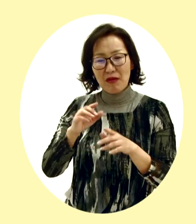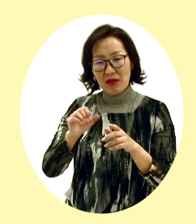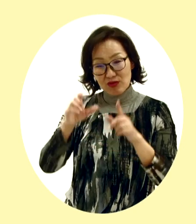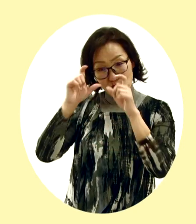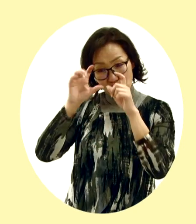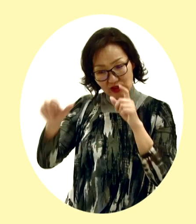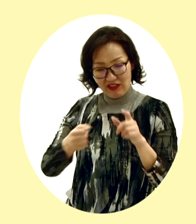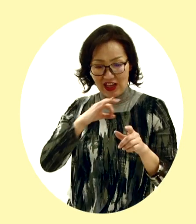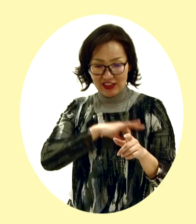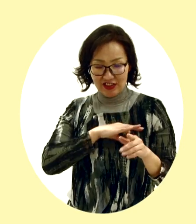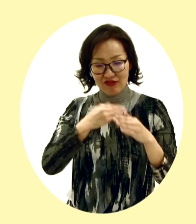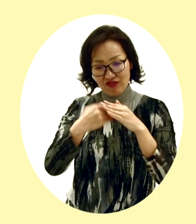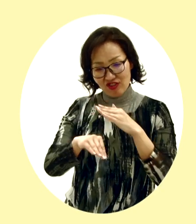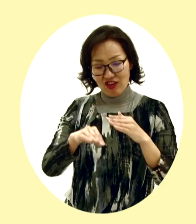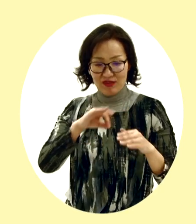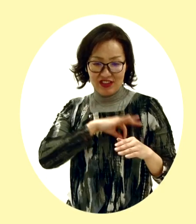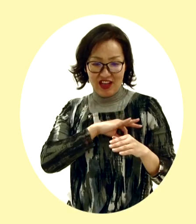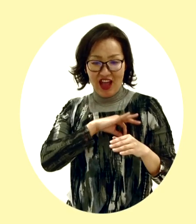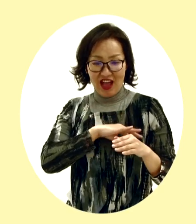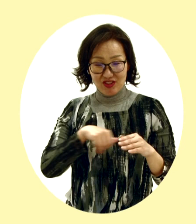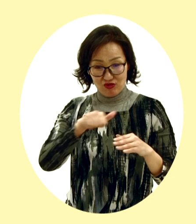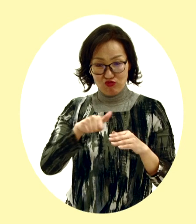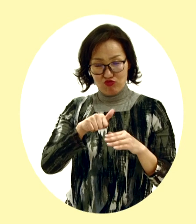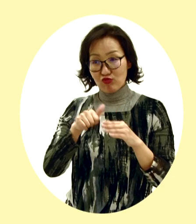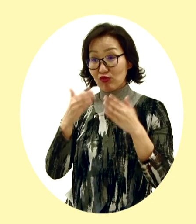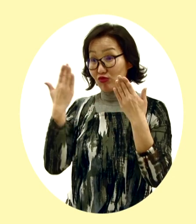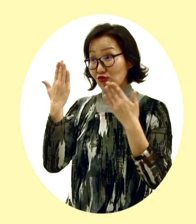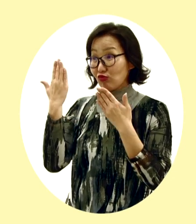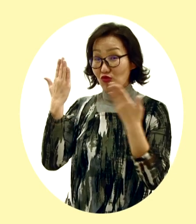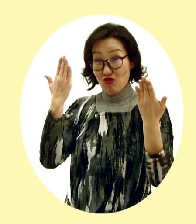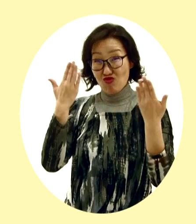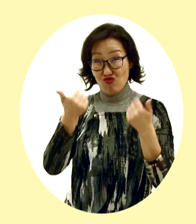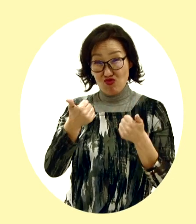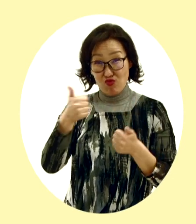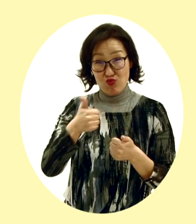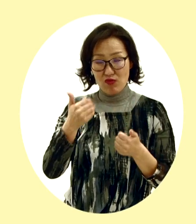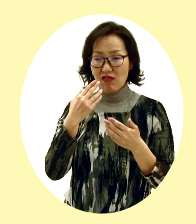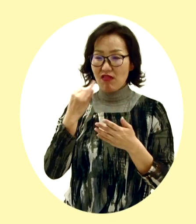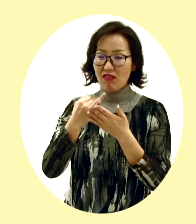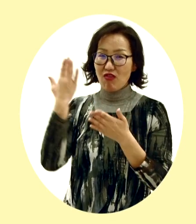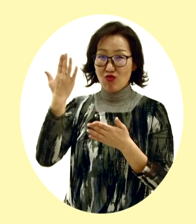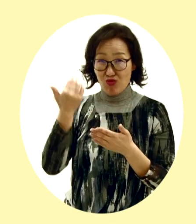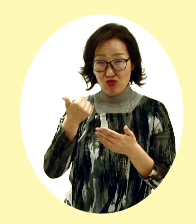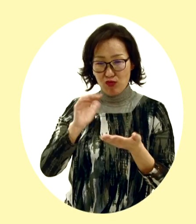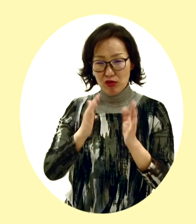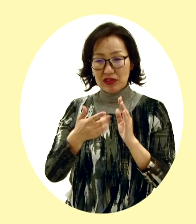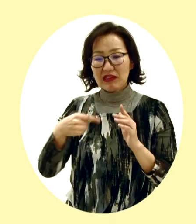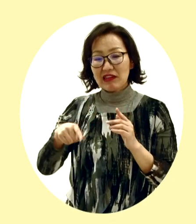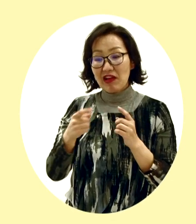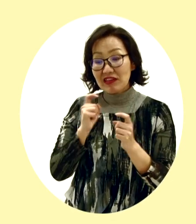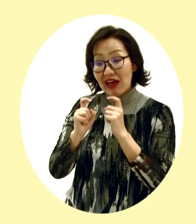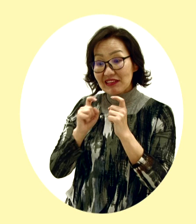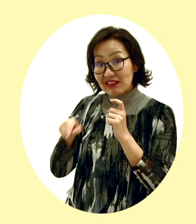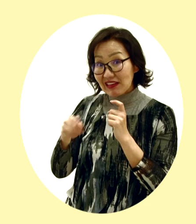дүрс ашиглан видео бичлэг ашиглан бэлдэж ирсэн боловч наан байгаа хоёр сонсож байгаа сурагчийн харилцан